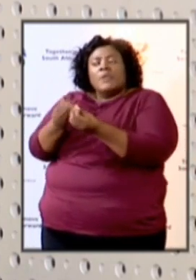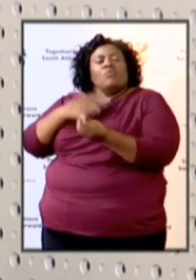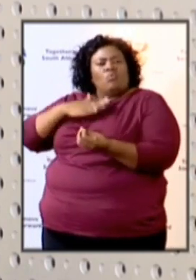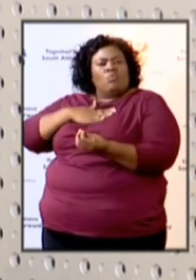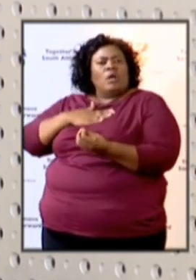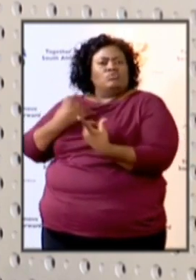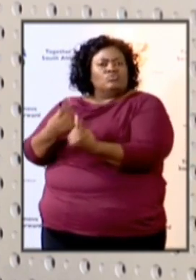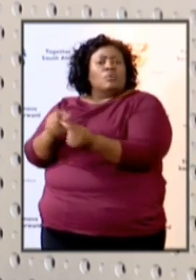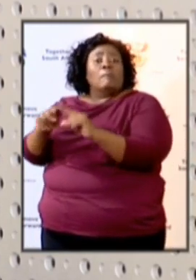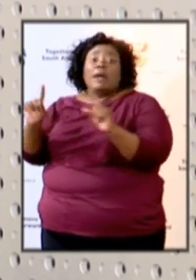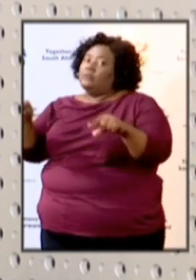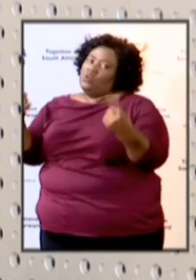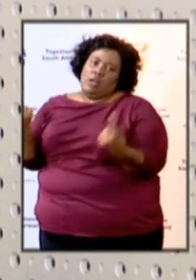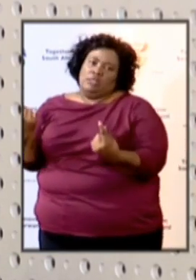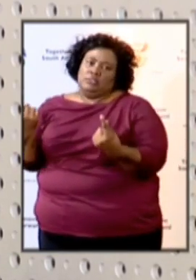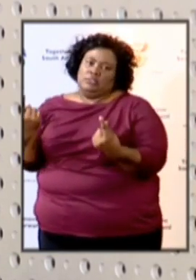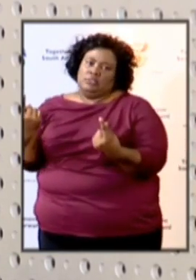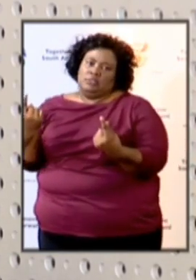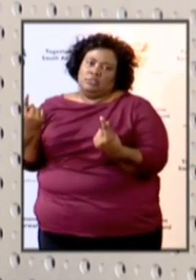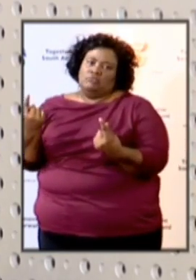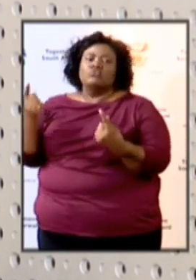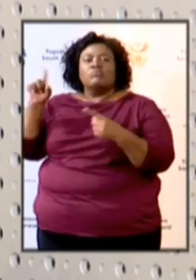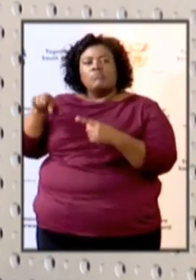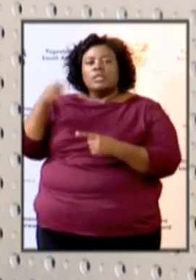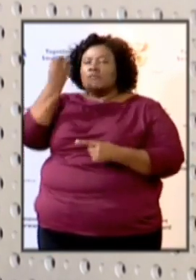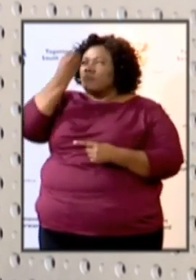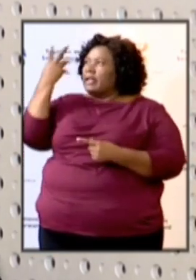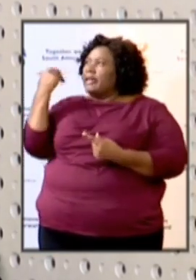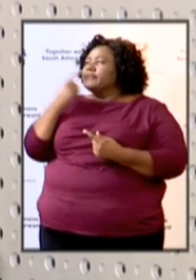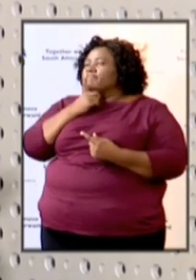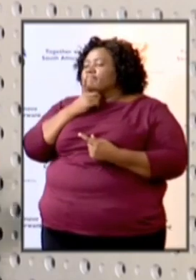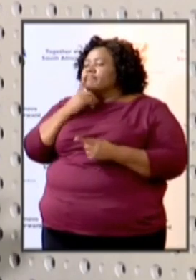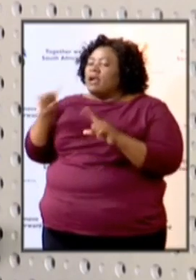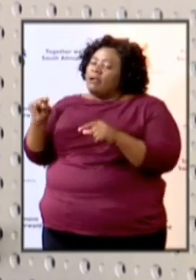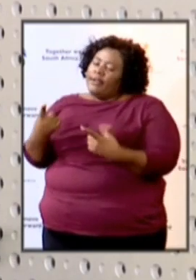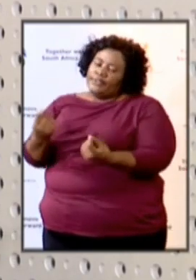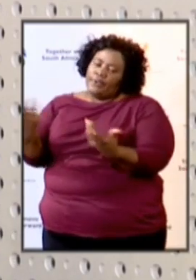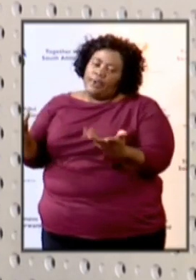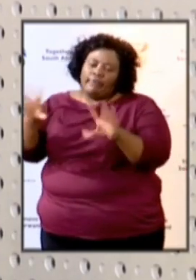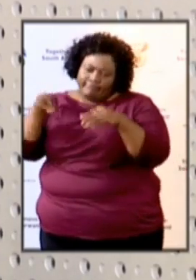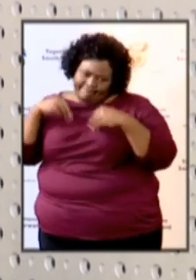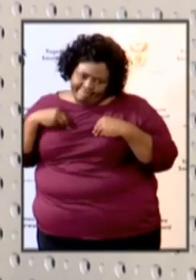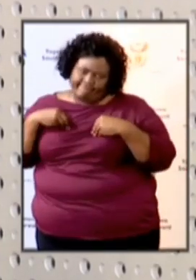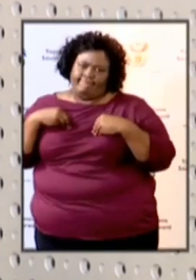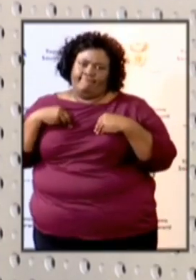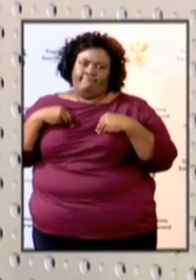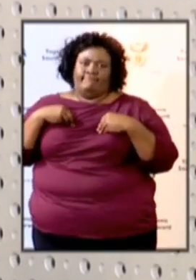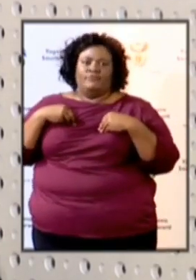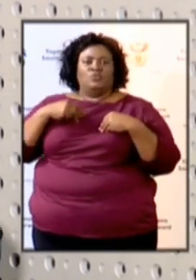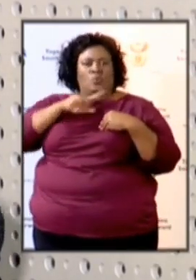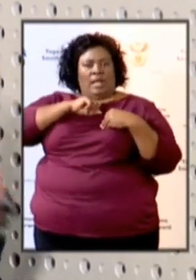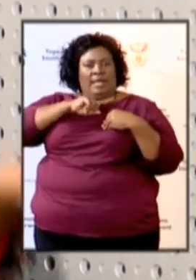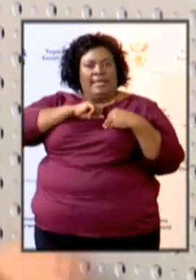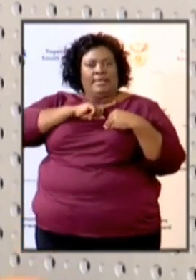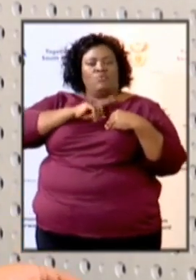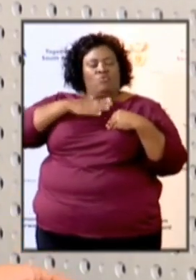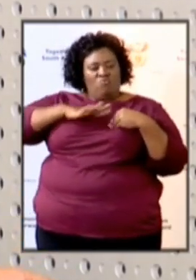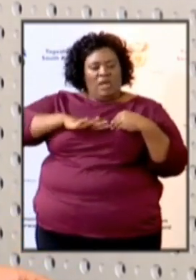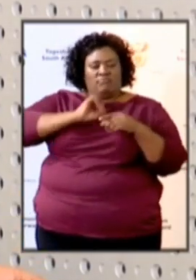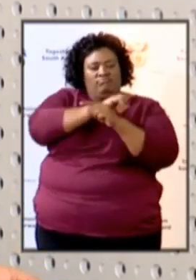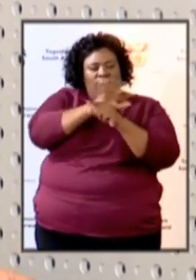nama-sacrifices. Lama-sacrifices awesikhathi esincane ukuze isikhathi esikhulu idlule lesifo